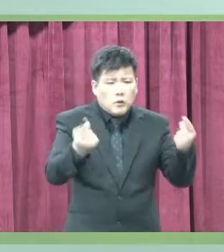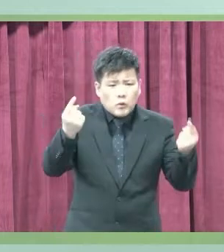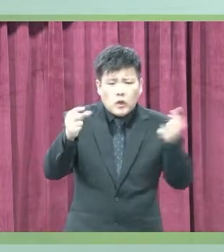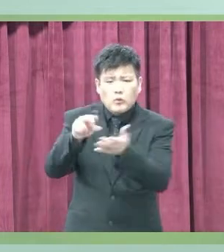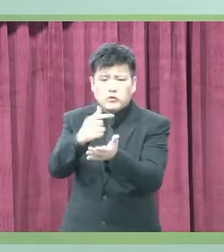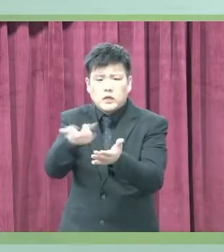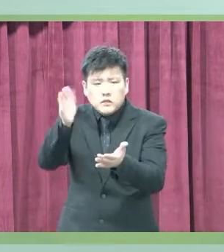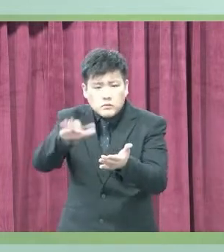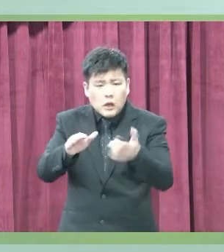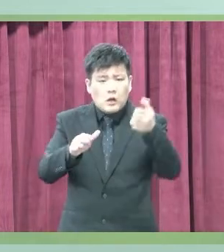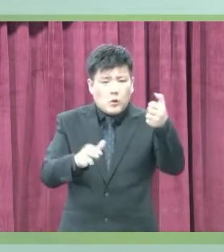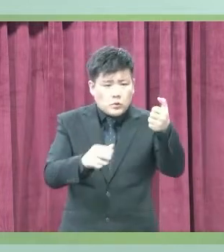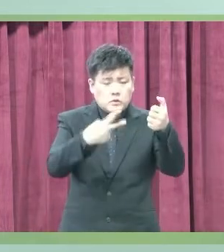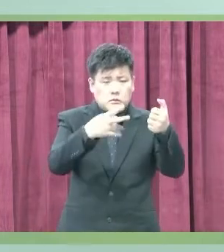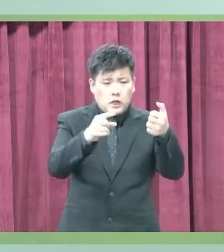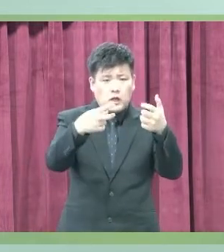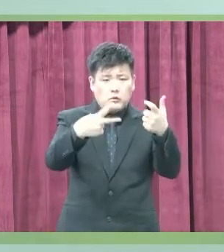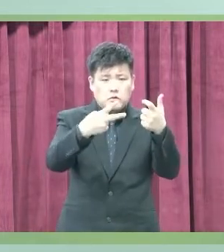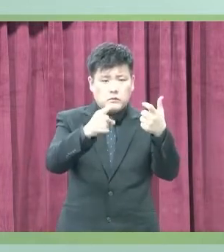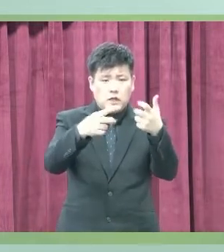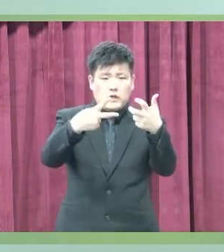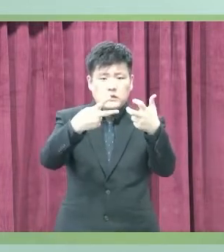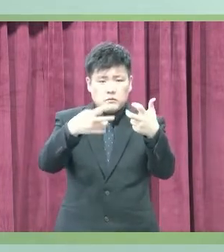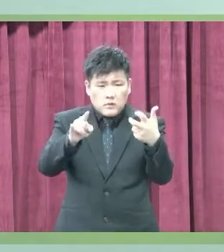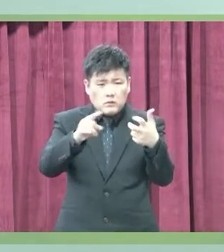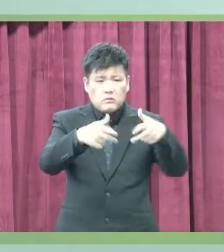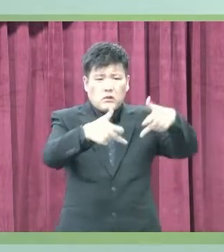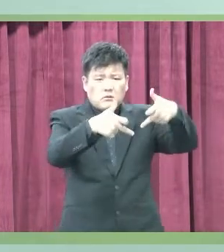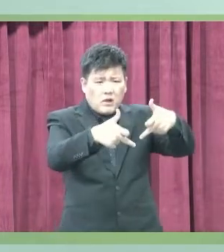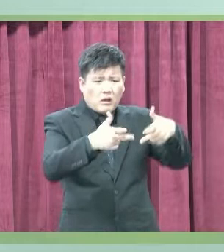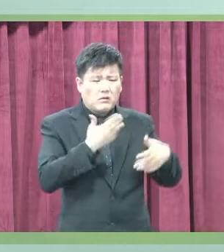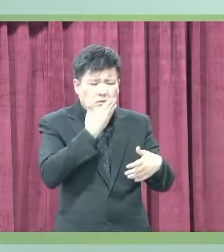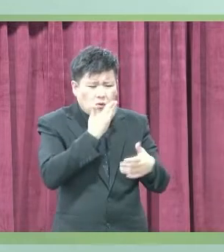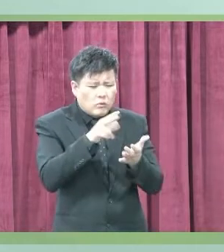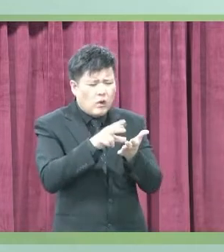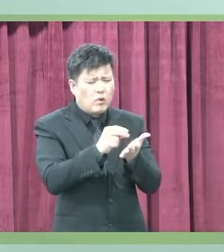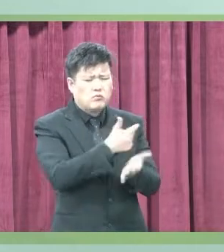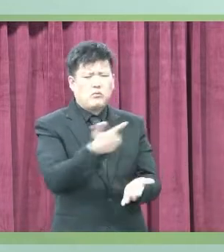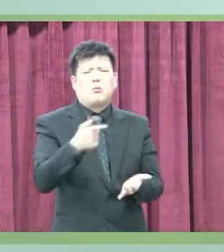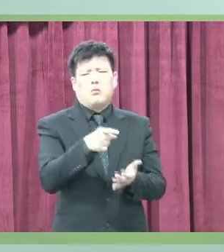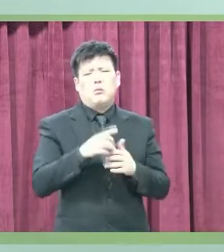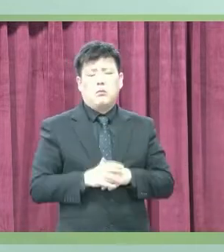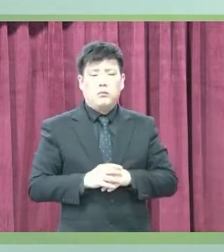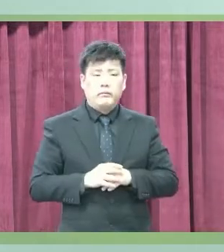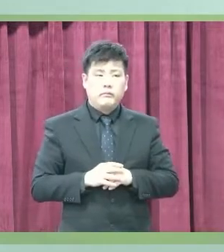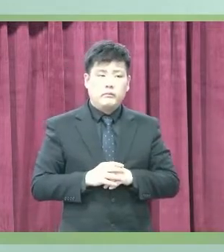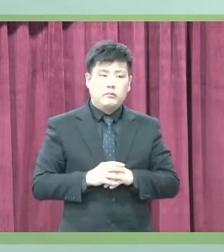50세, 60세, 70세에서는 장애인의 비율, 그 불량 비율이 더 높게 나타나고 있습니다.